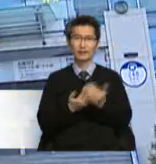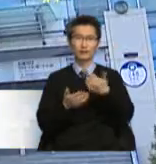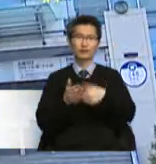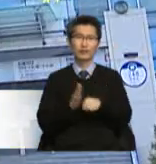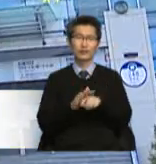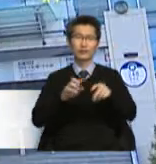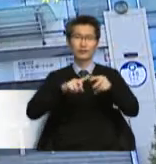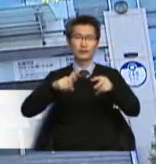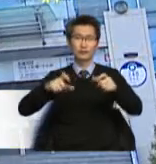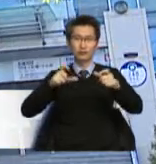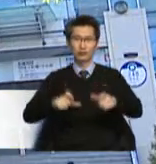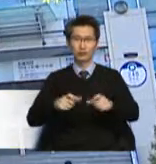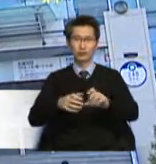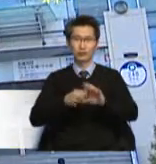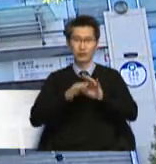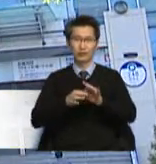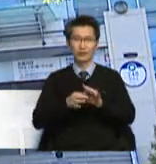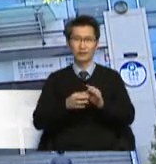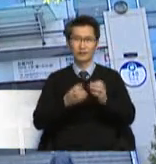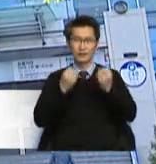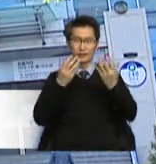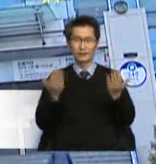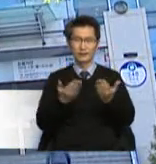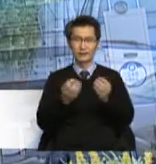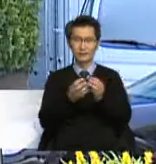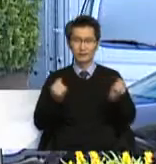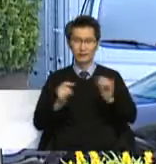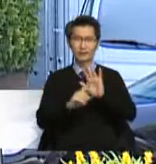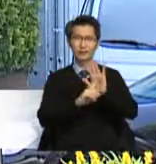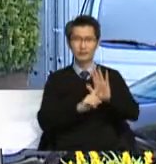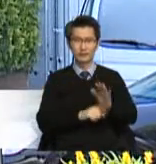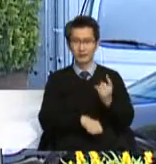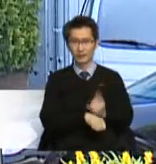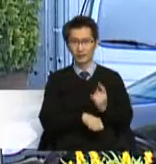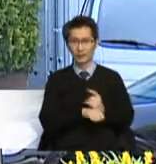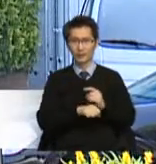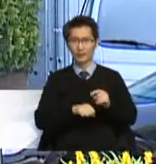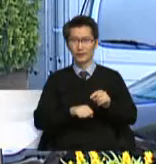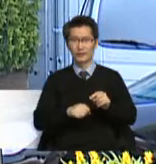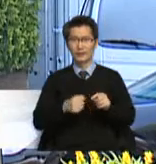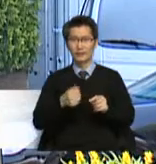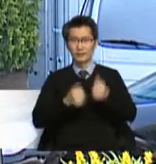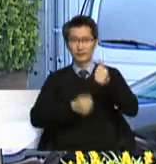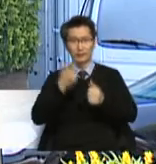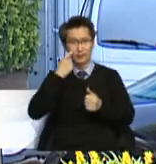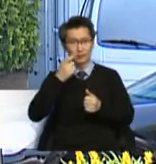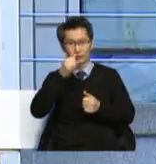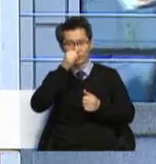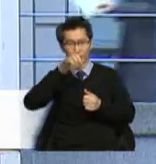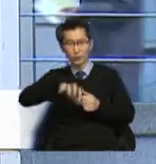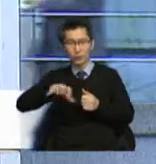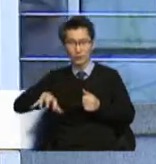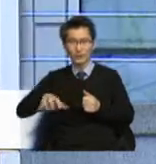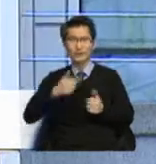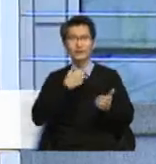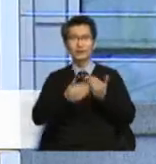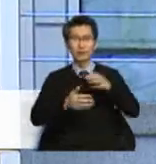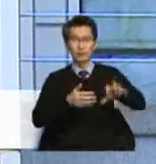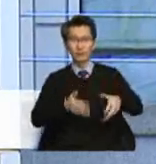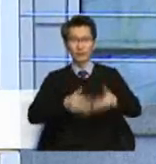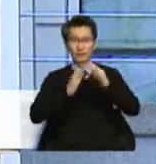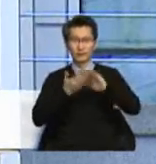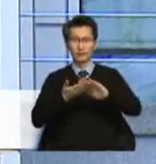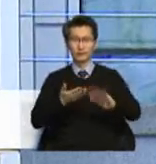이를 위해 서대문구는 관련 분야 창업자들이 c 제품을 전시하고 테스트해볼 수 있는 창업 공간과 체험 스튜디오 를